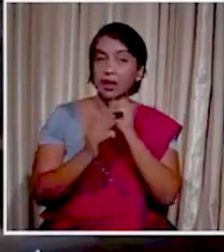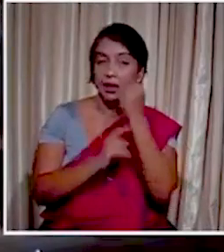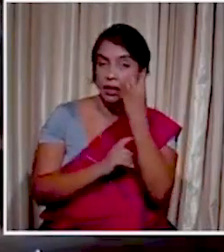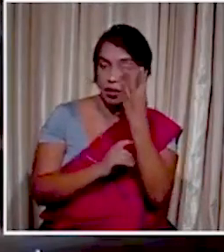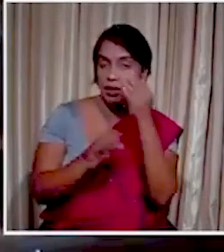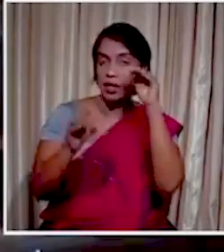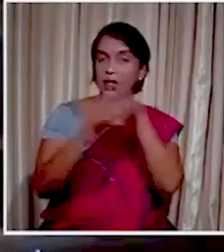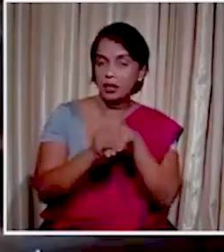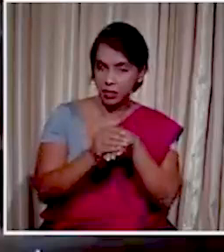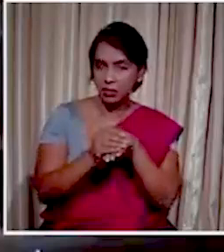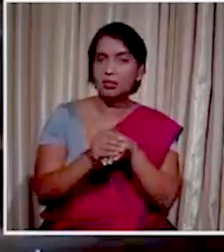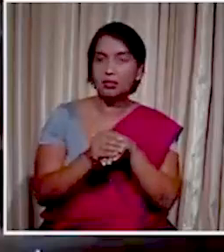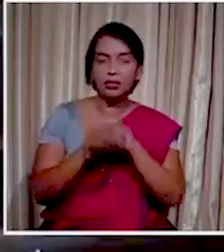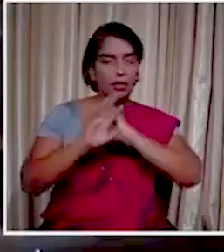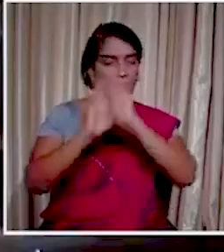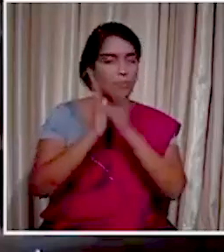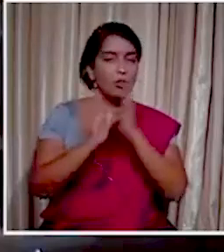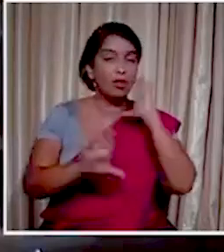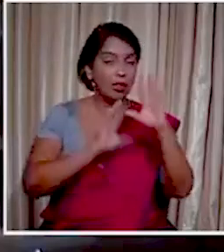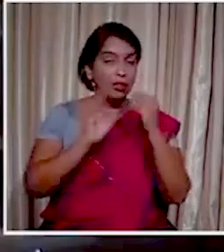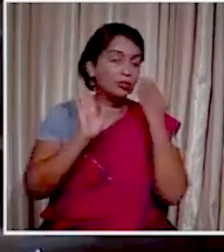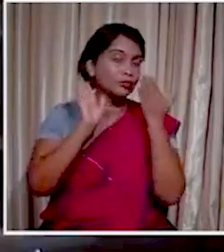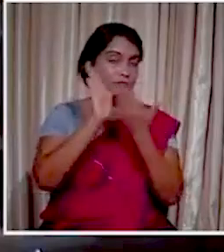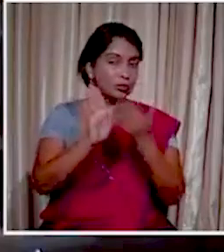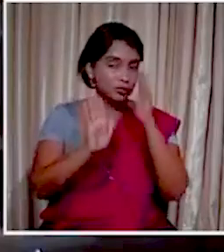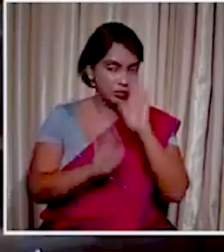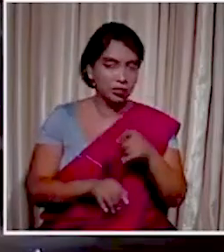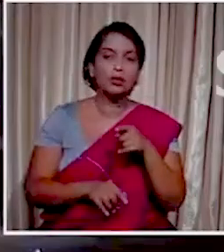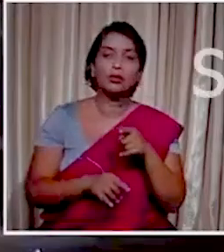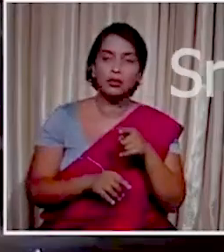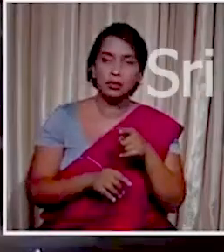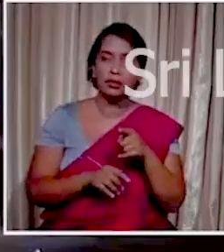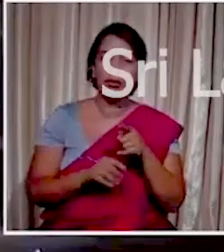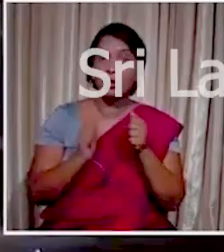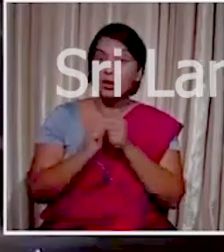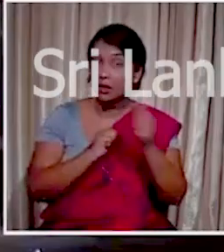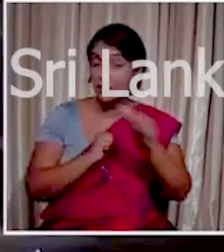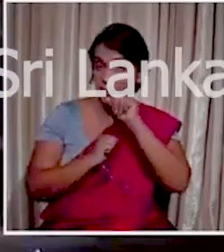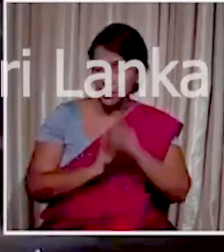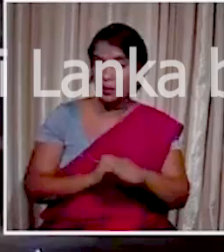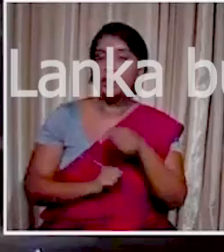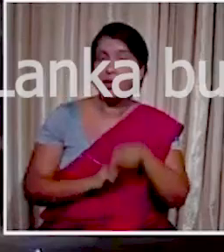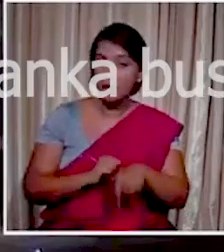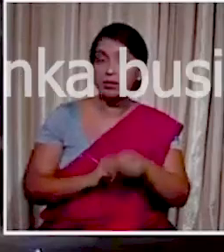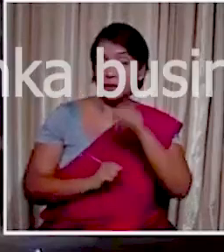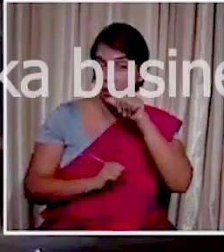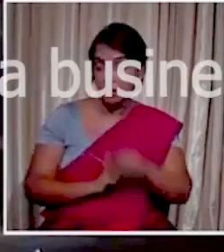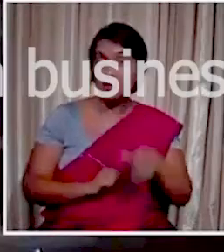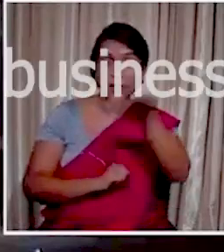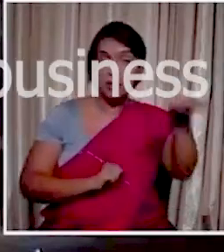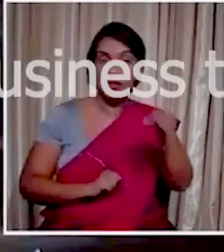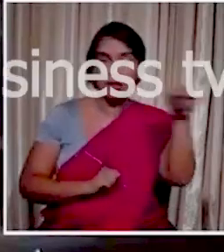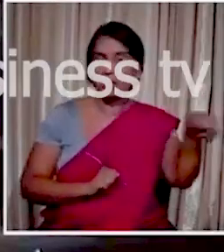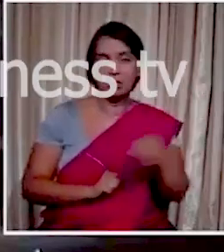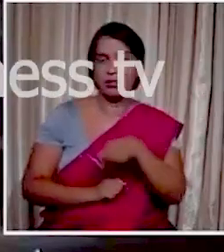एतुले मे संख्या दत्त एतुले पेन्नुं करन संगीतिये नेवेयि अद सबविम महापोलुवे